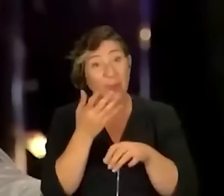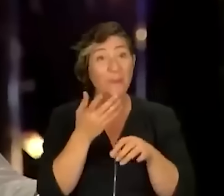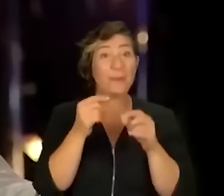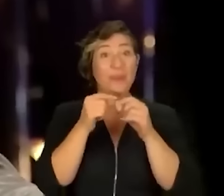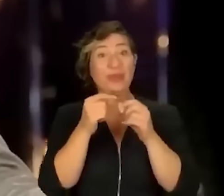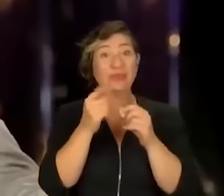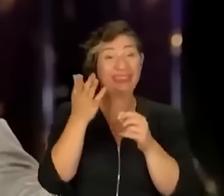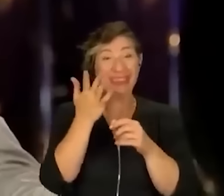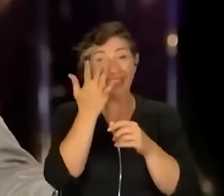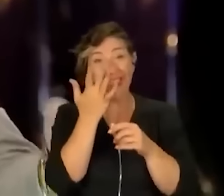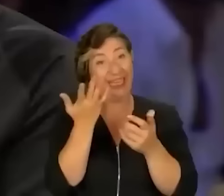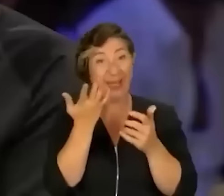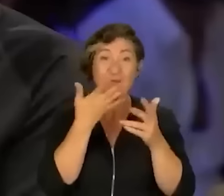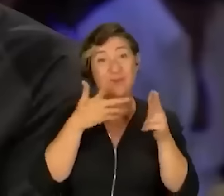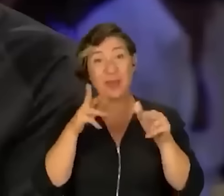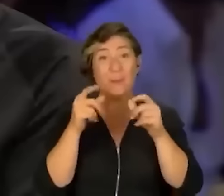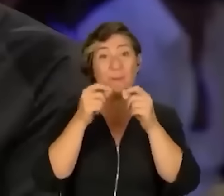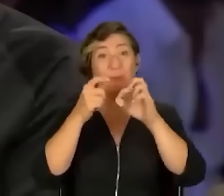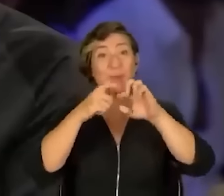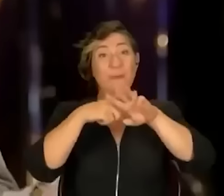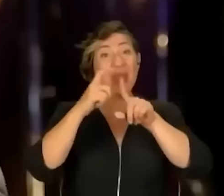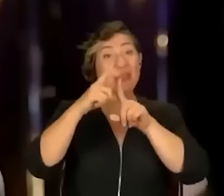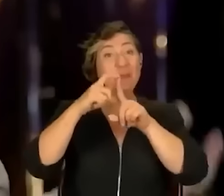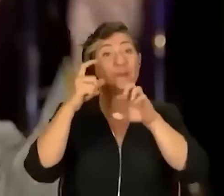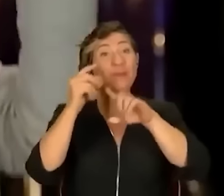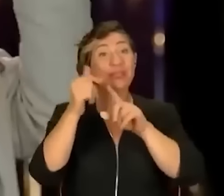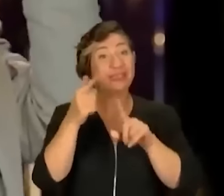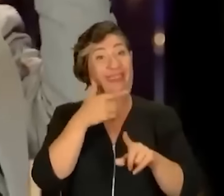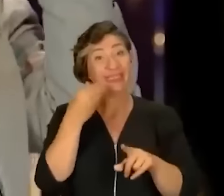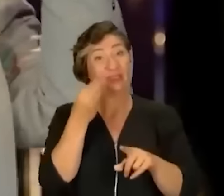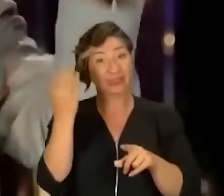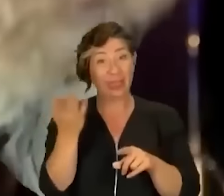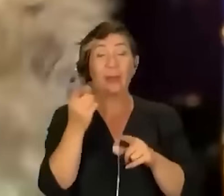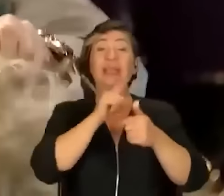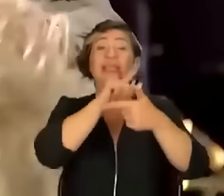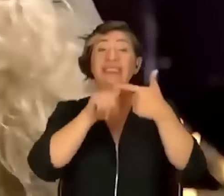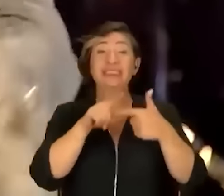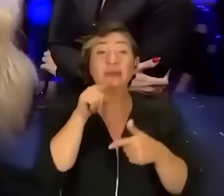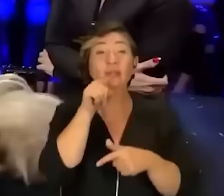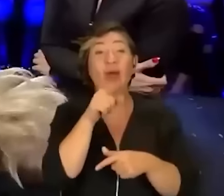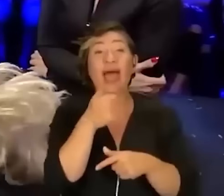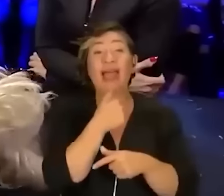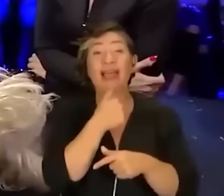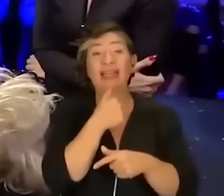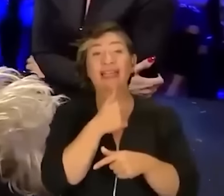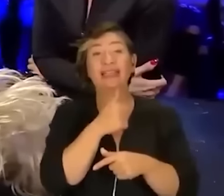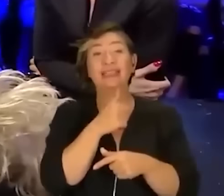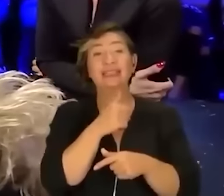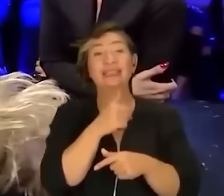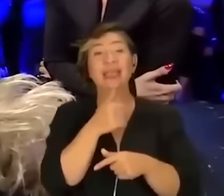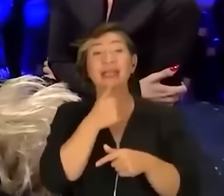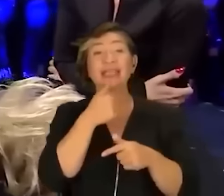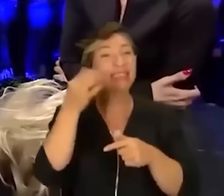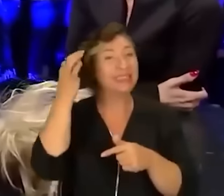Pitt. Hatta Brad Pitt dedi. Brad Pitt'in gençliği. Bir de şimdi